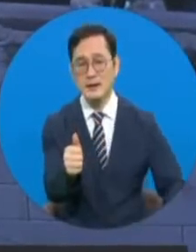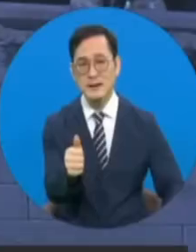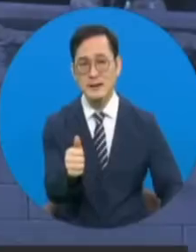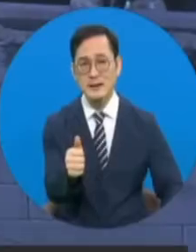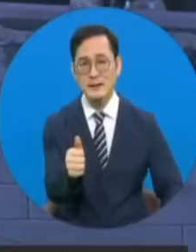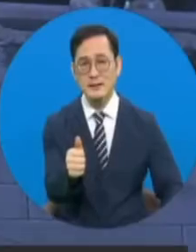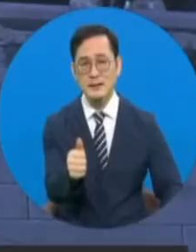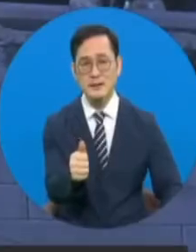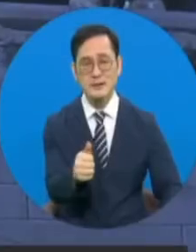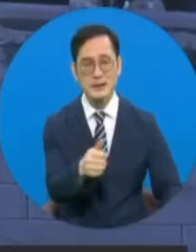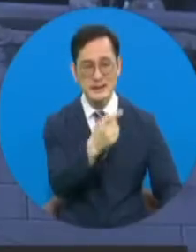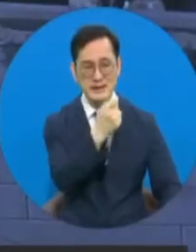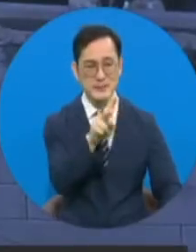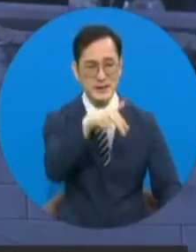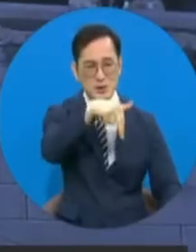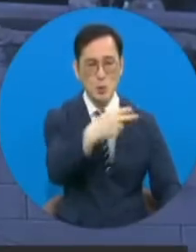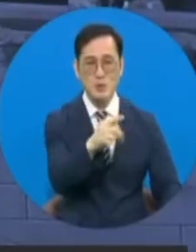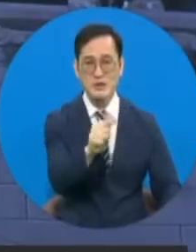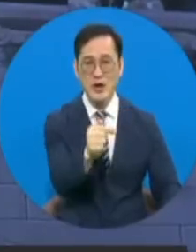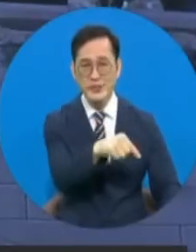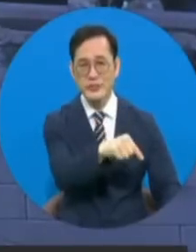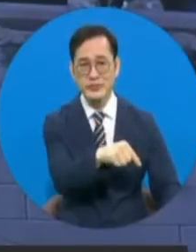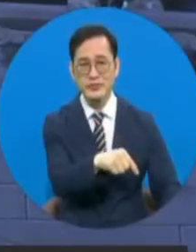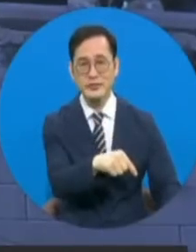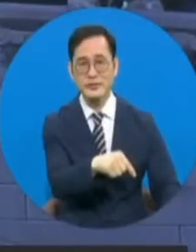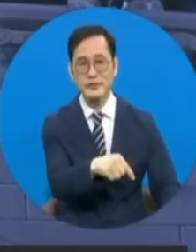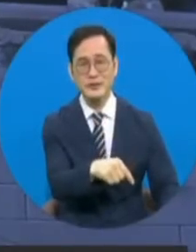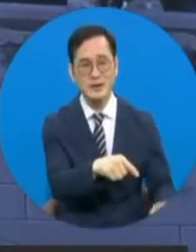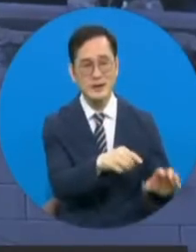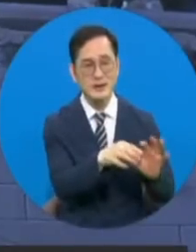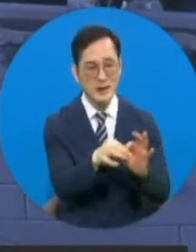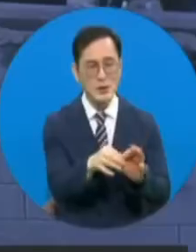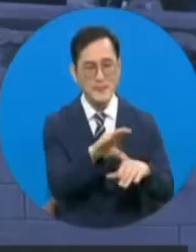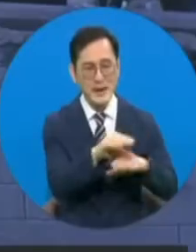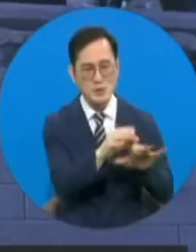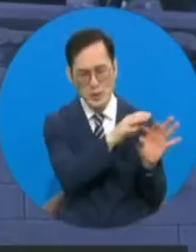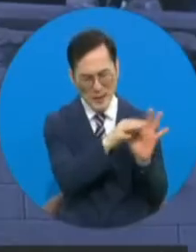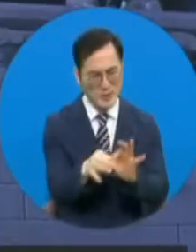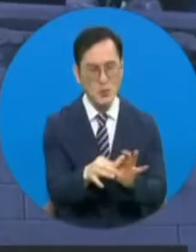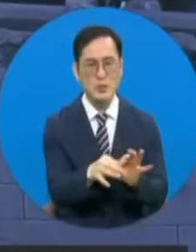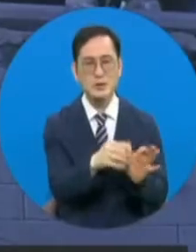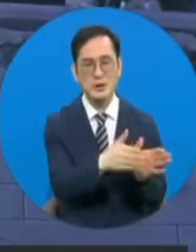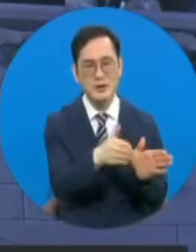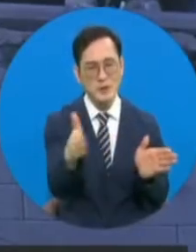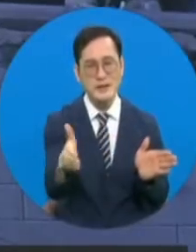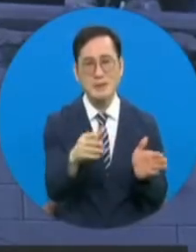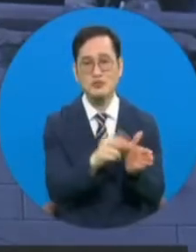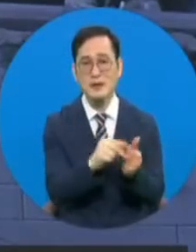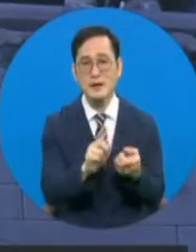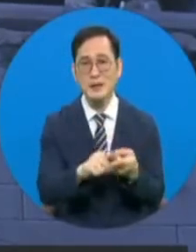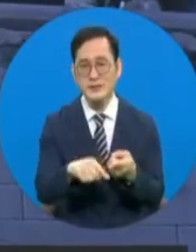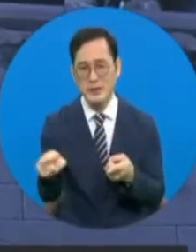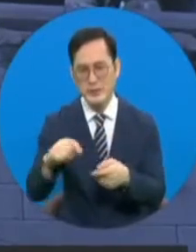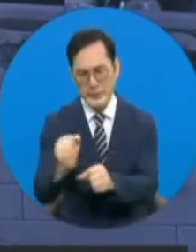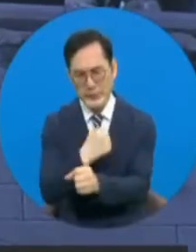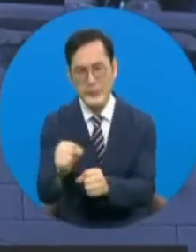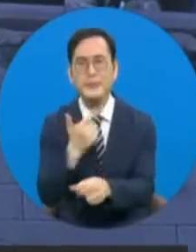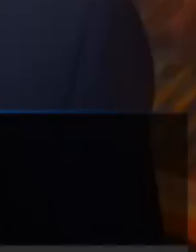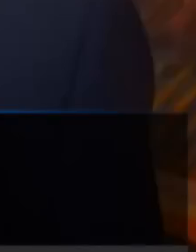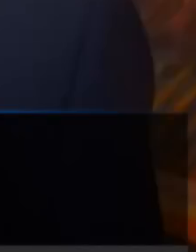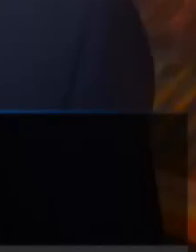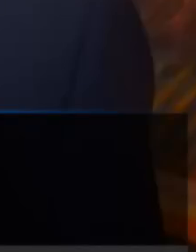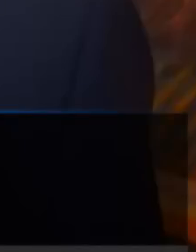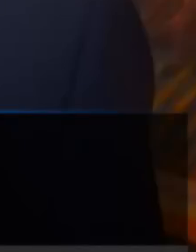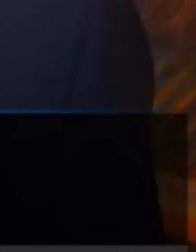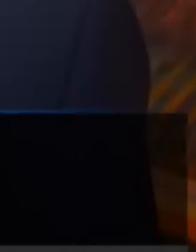채널 승인을 두고 점수 조작 행위와 연루되어 있다라는 의혹과 혐의를 받고 있습니다 한상윤 위원장 이야기부터 한번 들어보시죠